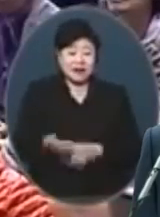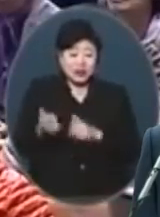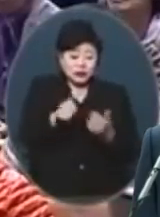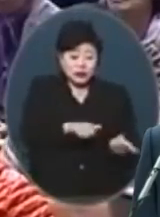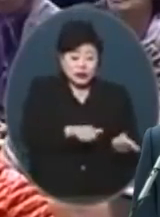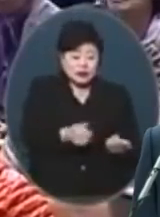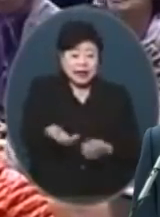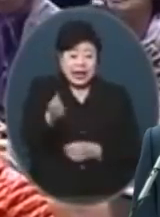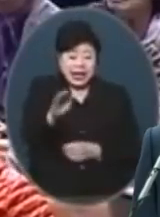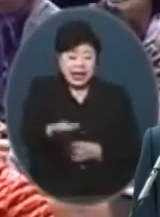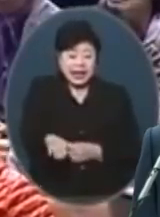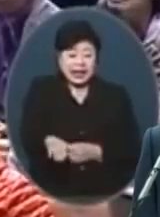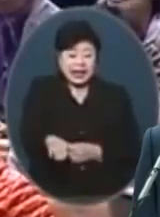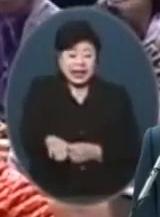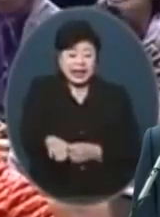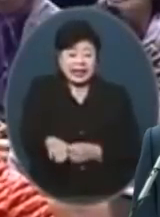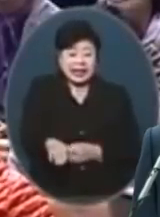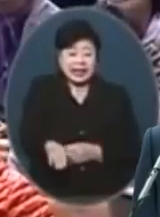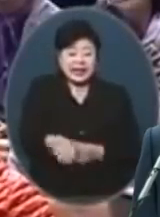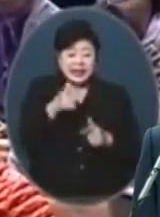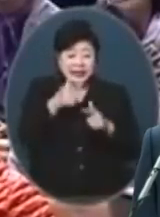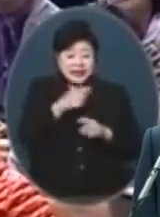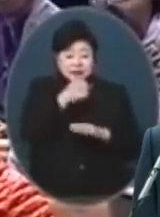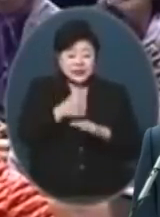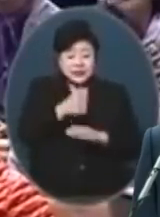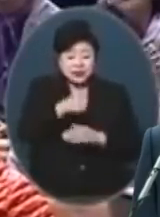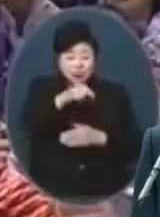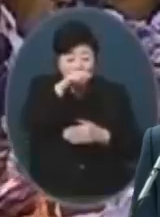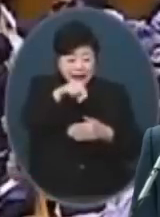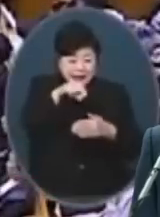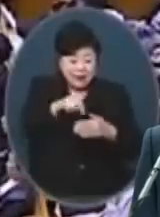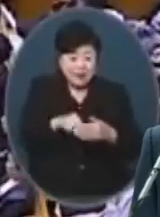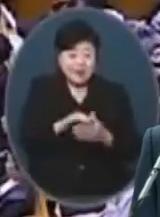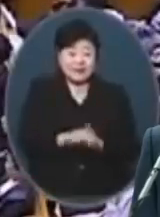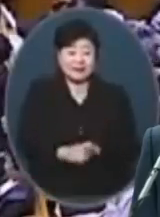죽었으나 우리 주 예수 그리스도 안에서